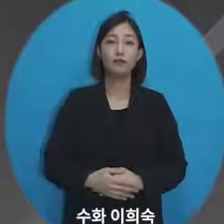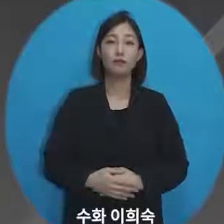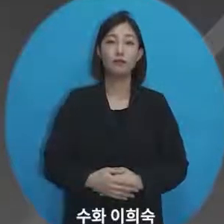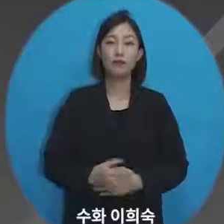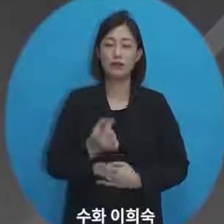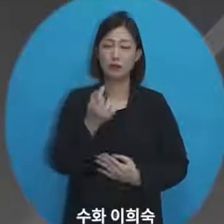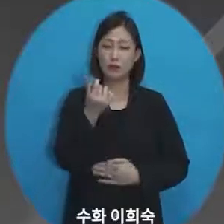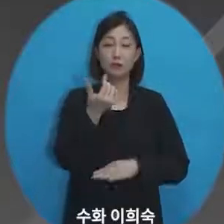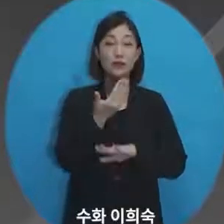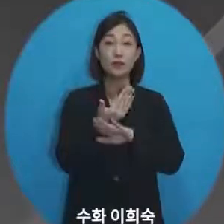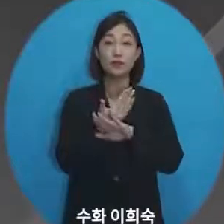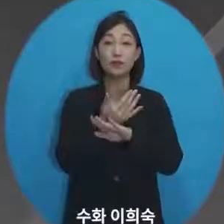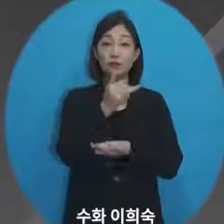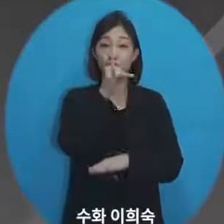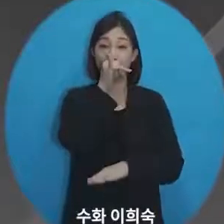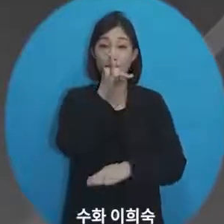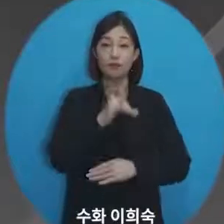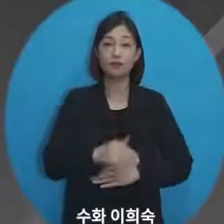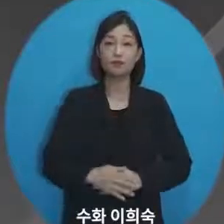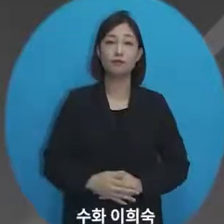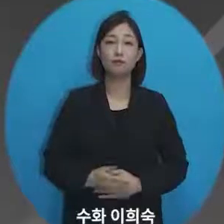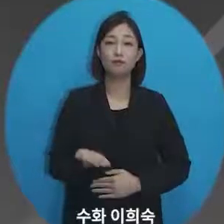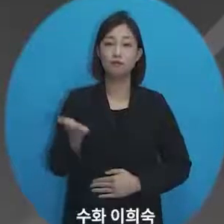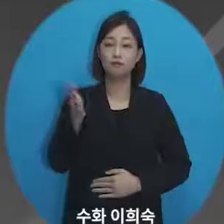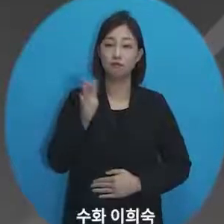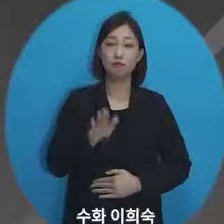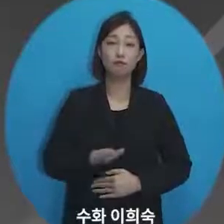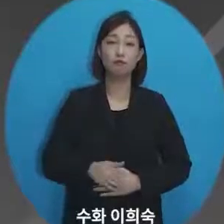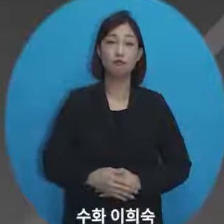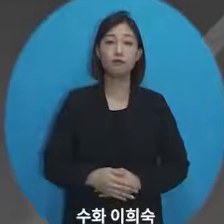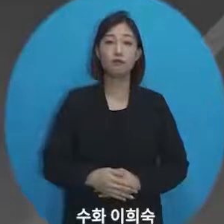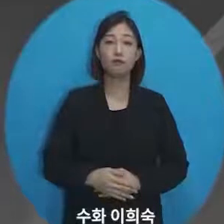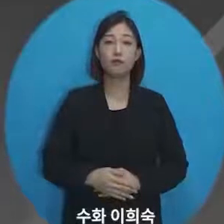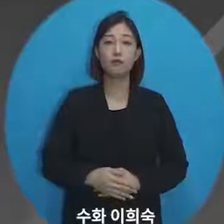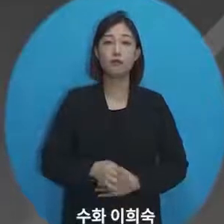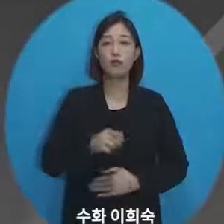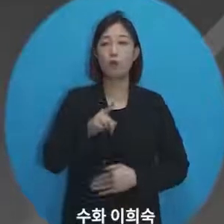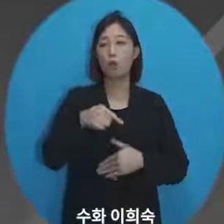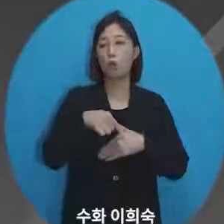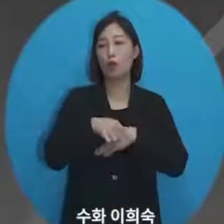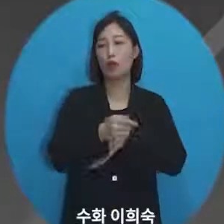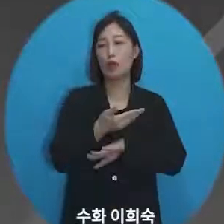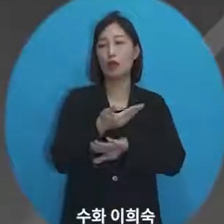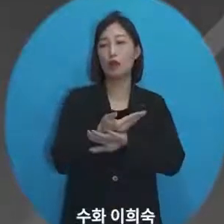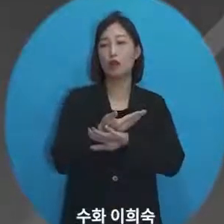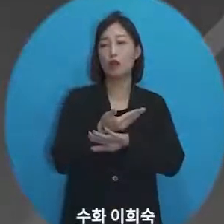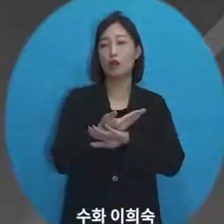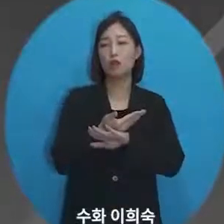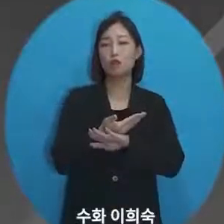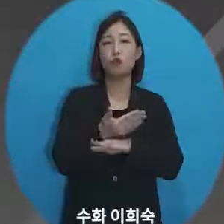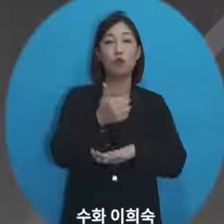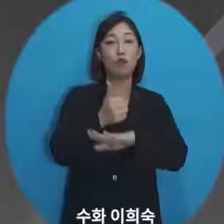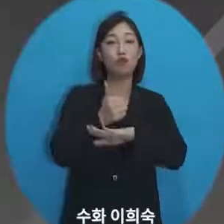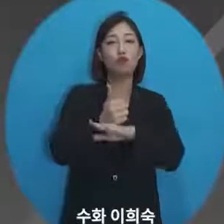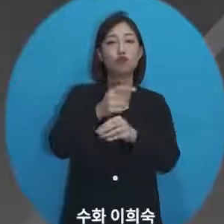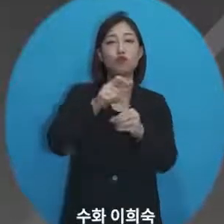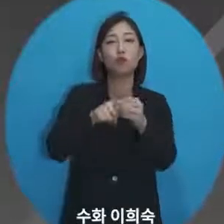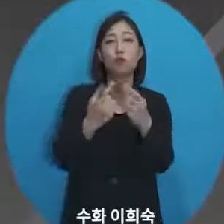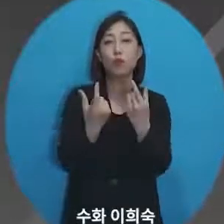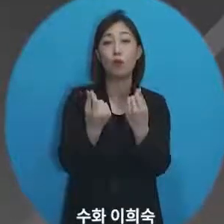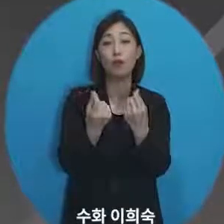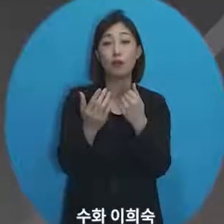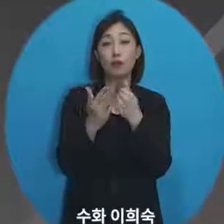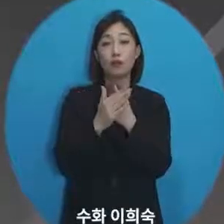조금은 다르다고 할 수는 있어요. 근데 그 부분뿐만이 아니고 우리가 이제 지향하는 목표라는